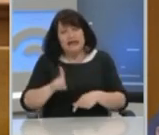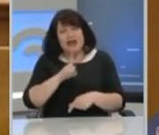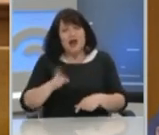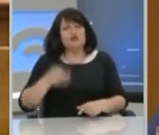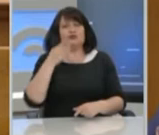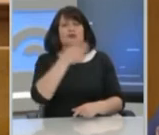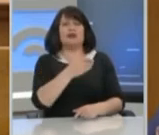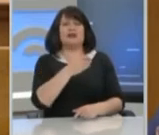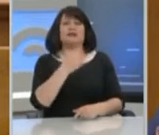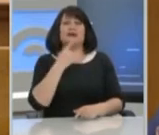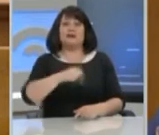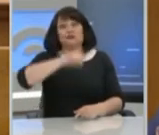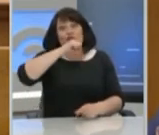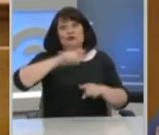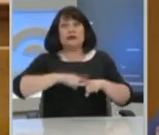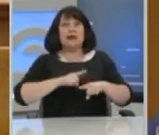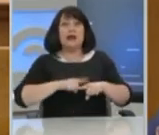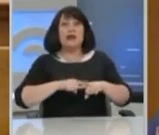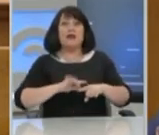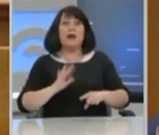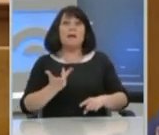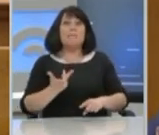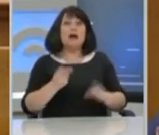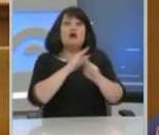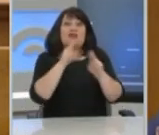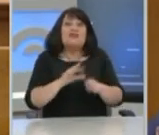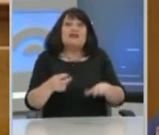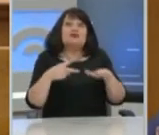φοράτε τη φανέλα της Εθνικής Ελλάδος, φοράγατε μάλλον τη φανέλα του Δουνουτού.